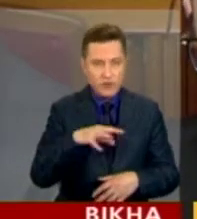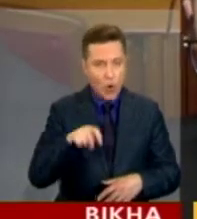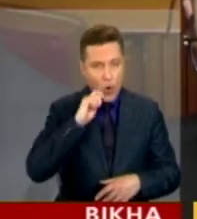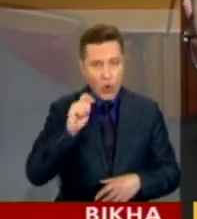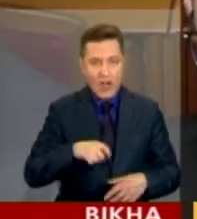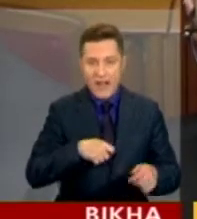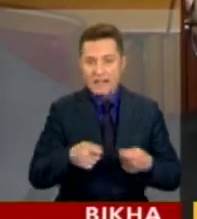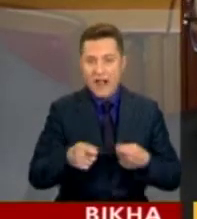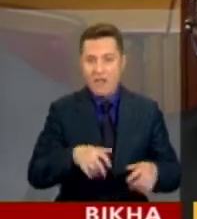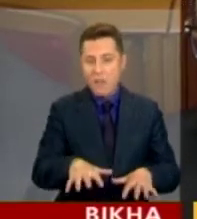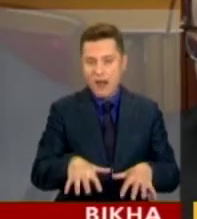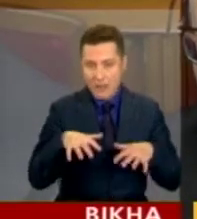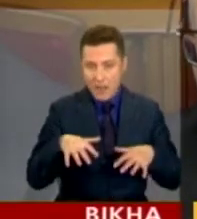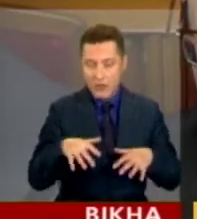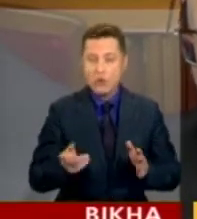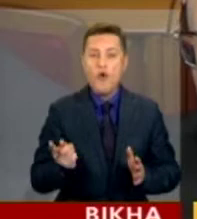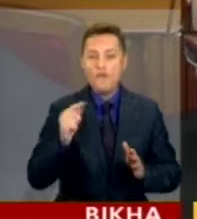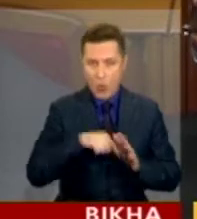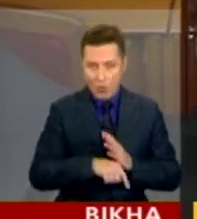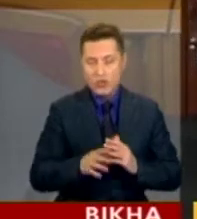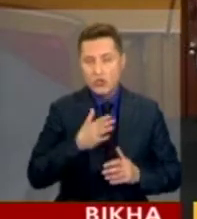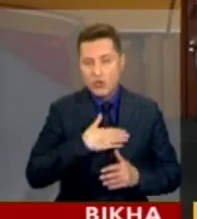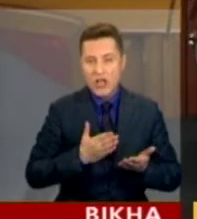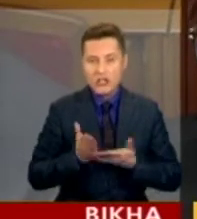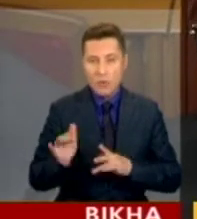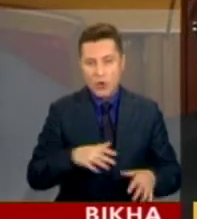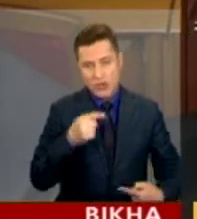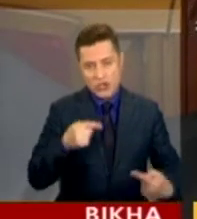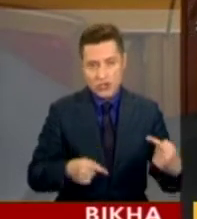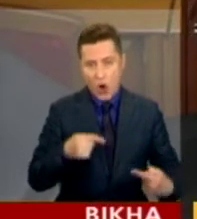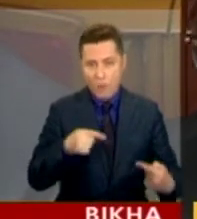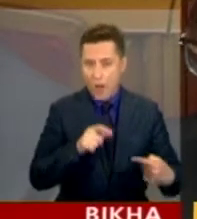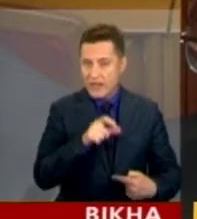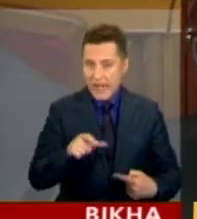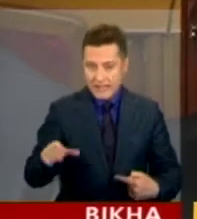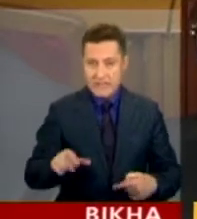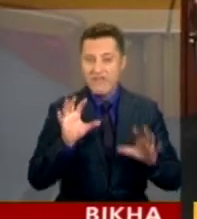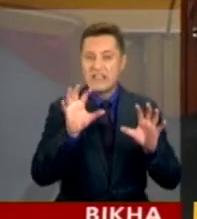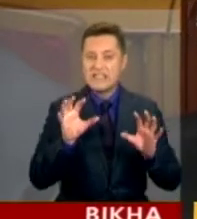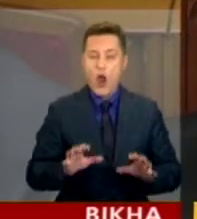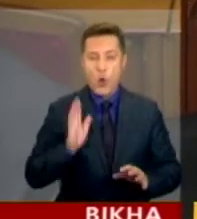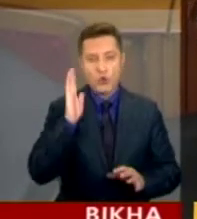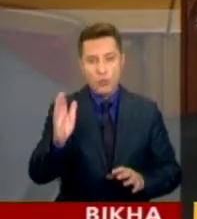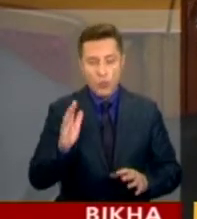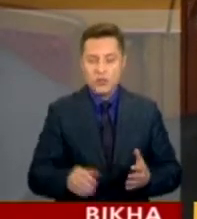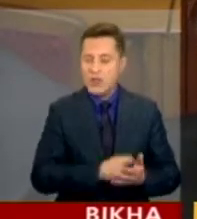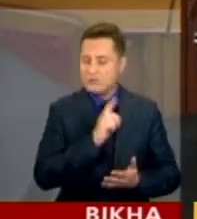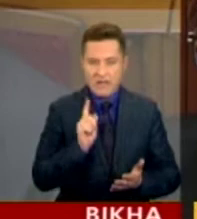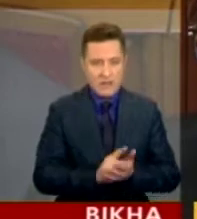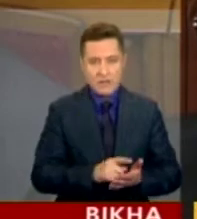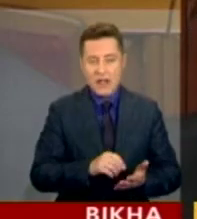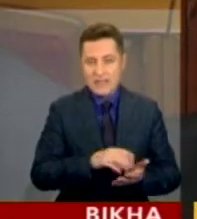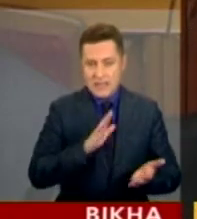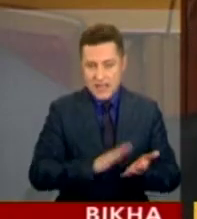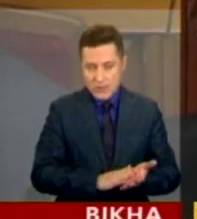українського парламенту, в тому числі і наших політичних опонентів, закон буде невідкладно зареєстрований,